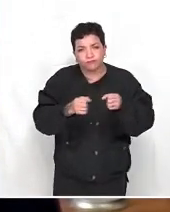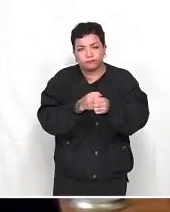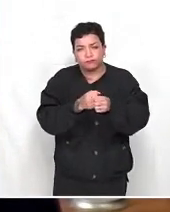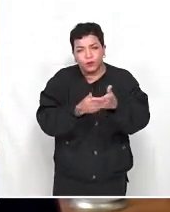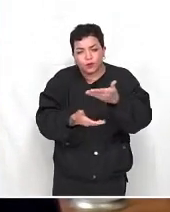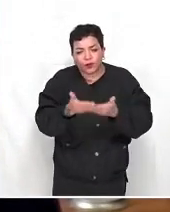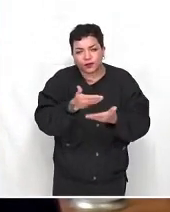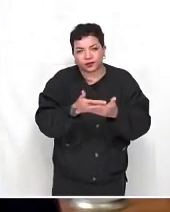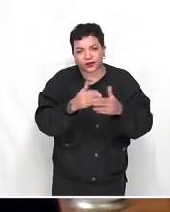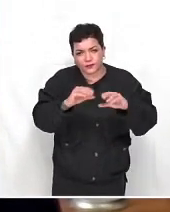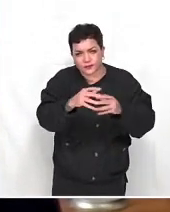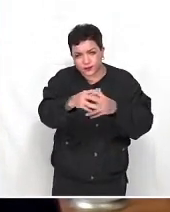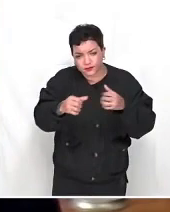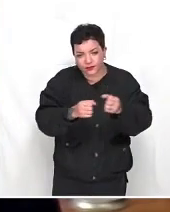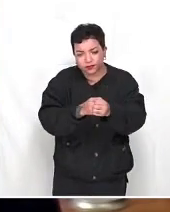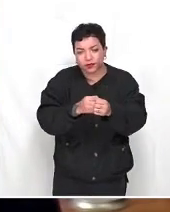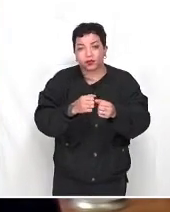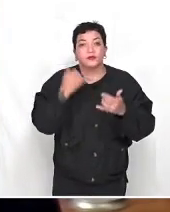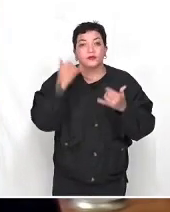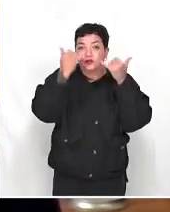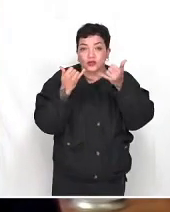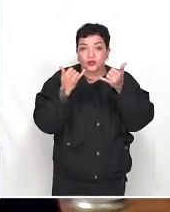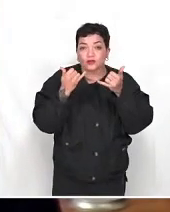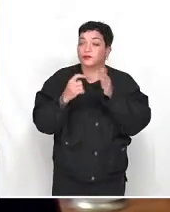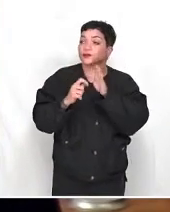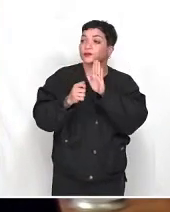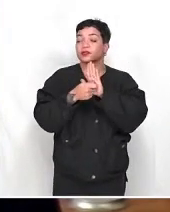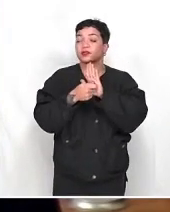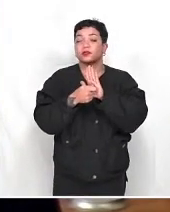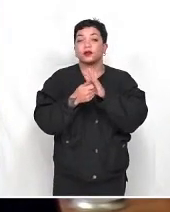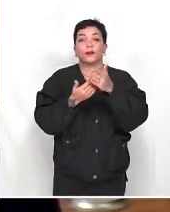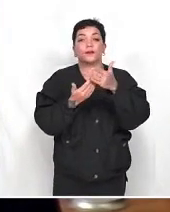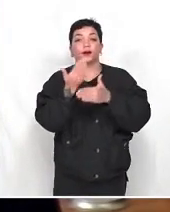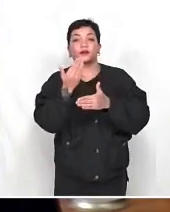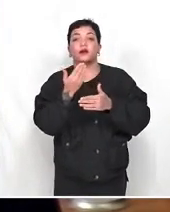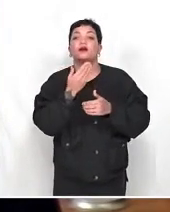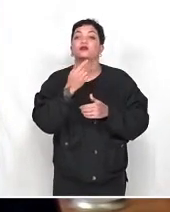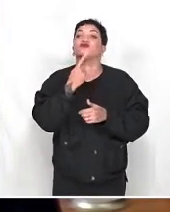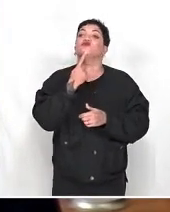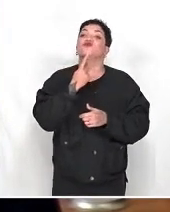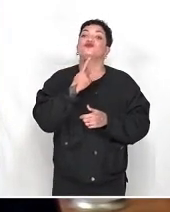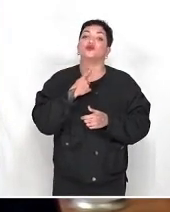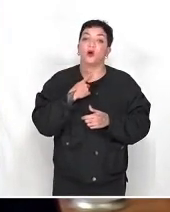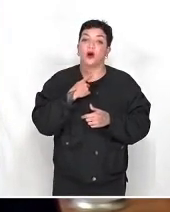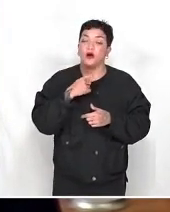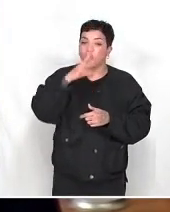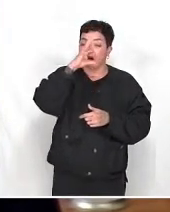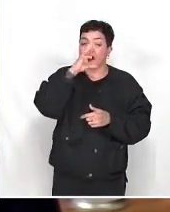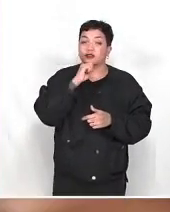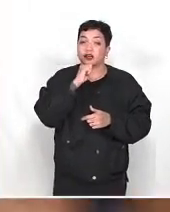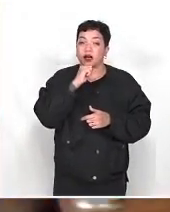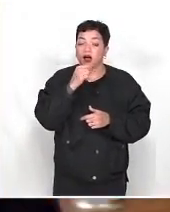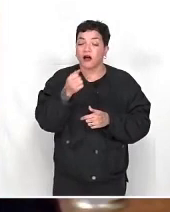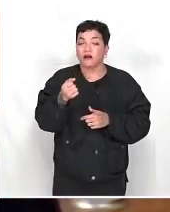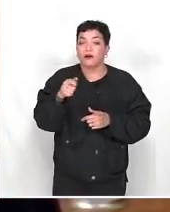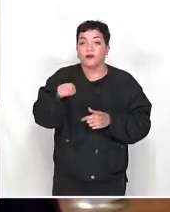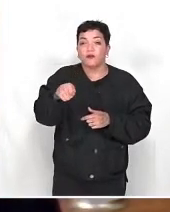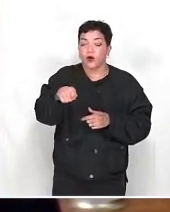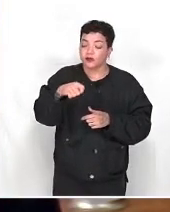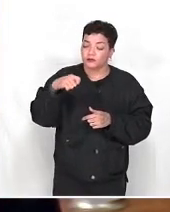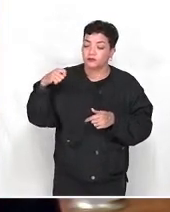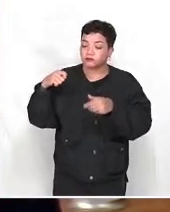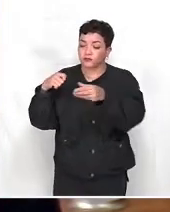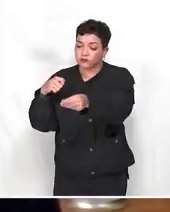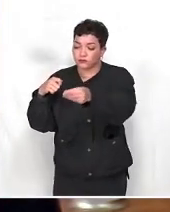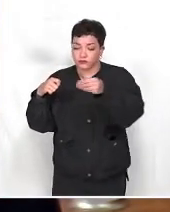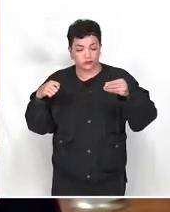vous comprendrez. Ils découvrent un matin du mois de juin, au hasard d'un flyer invitation qu'ils ont trouvé dans leur boîte aux lettres, qu'ils sont invités à